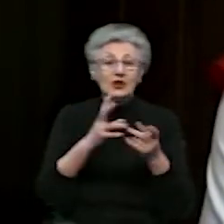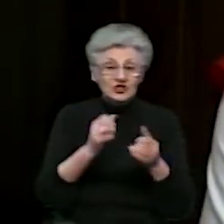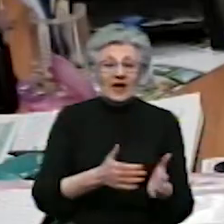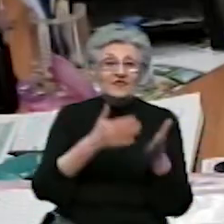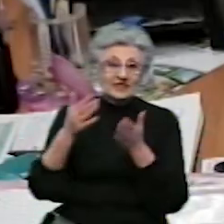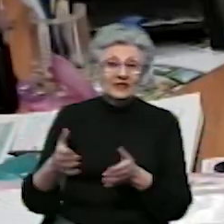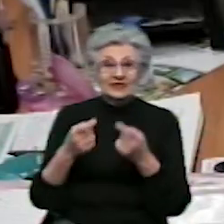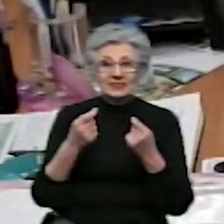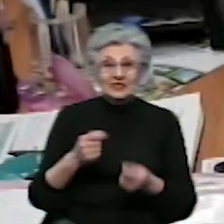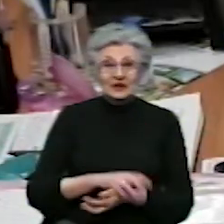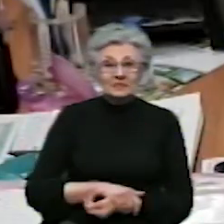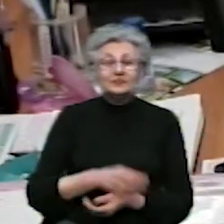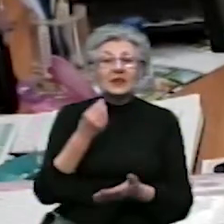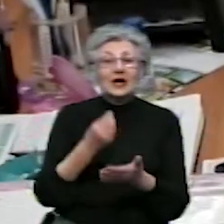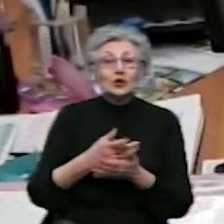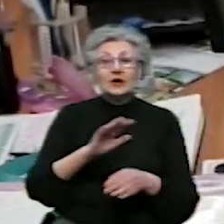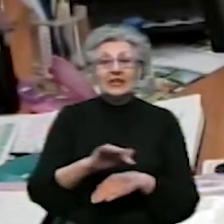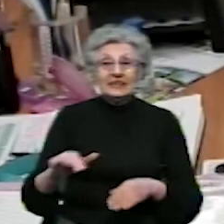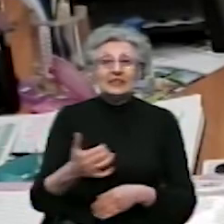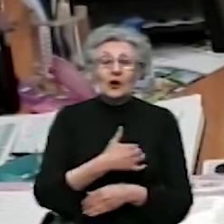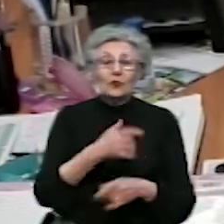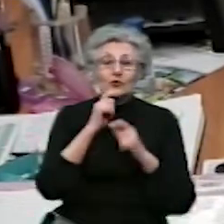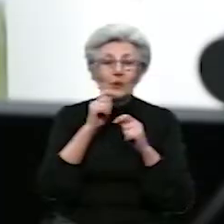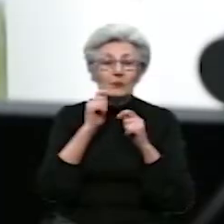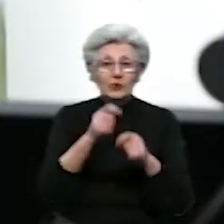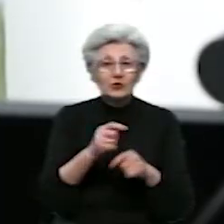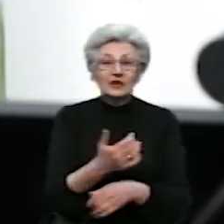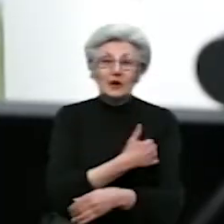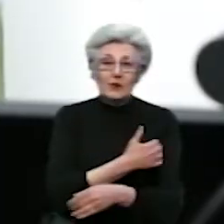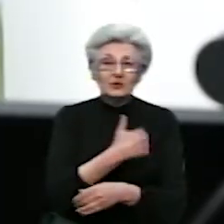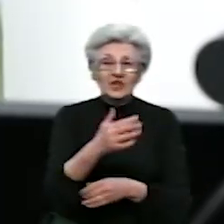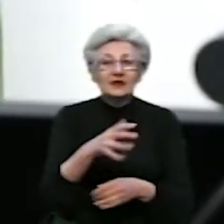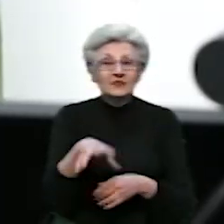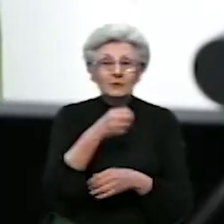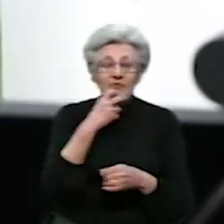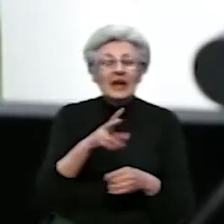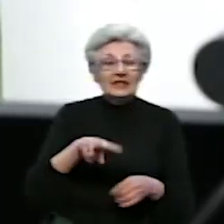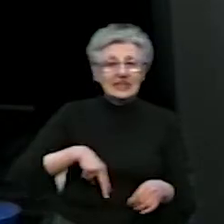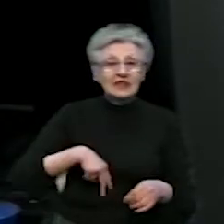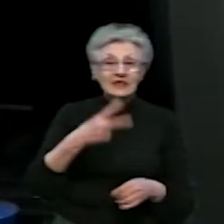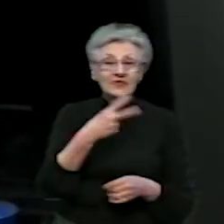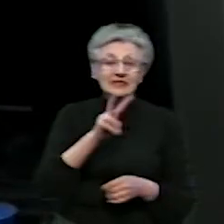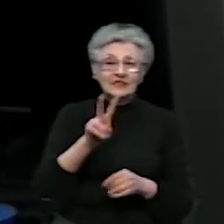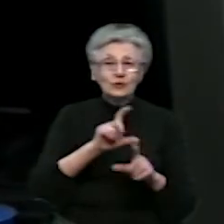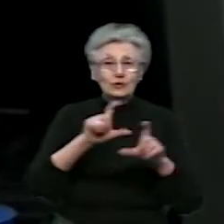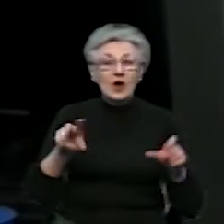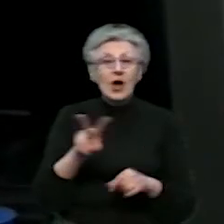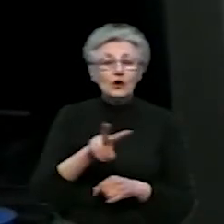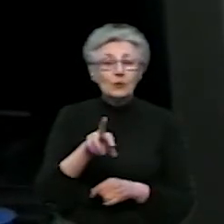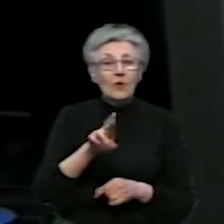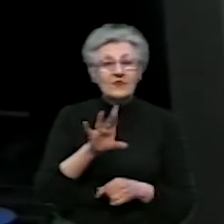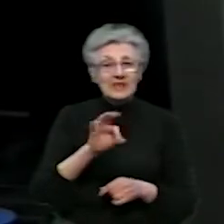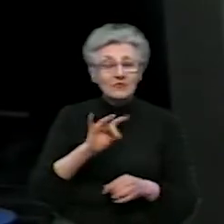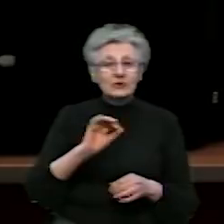трошки. Дорогі діти, хочу побажати вам всього найкращого. Директорка 22-ї школи у Чернівцях Любов Яворська через